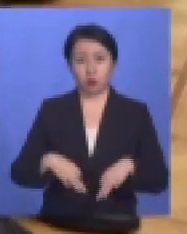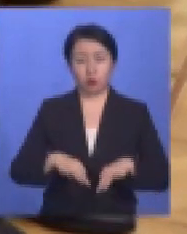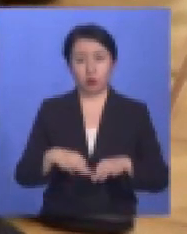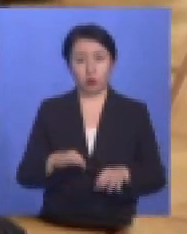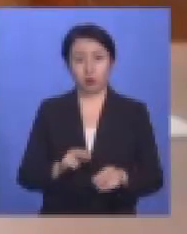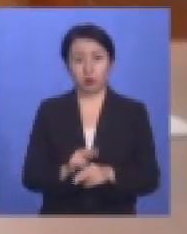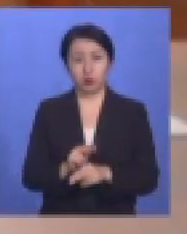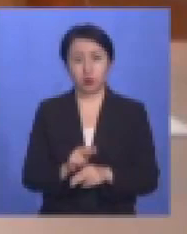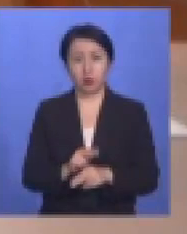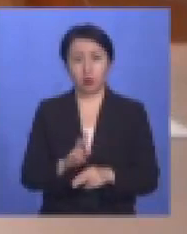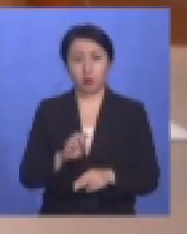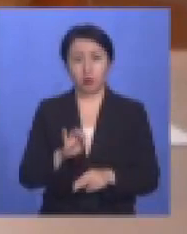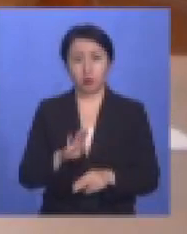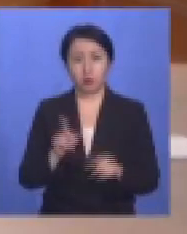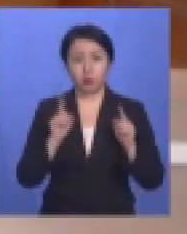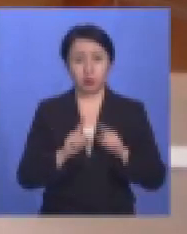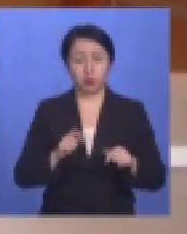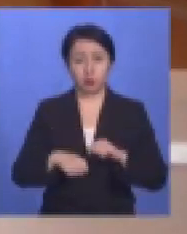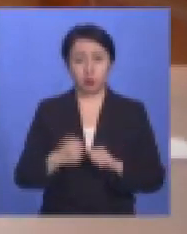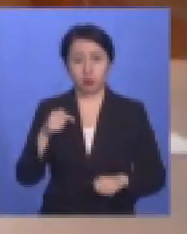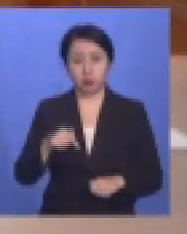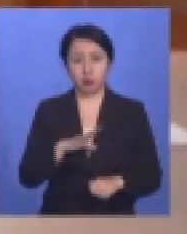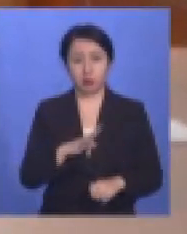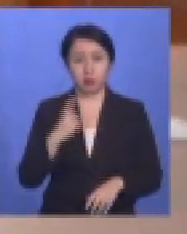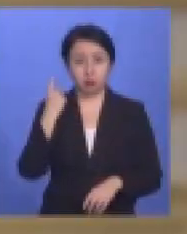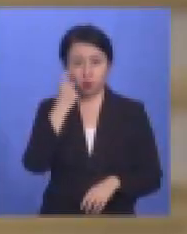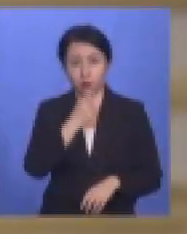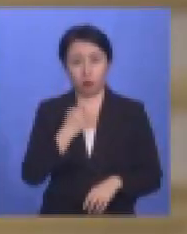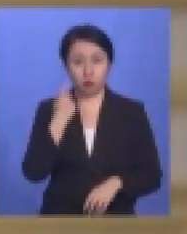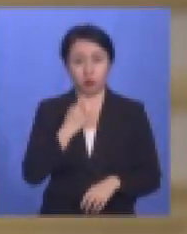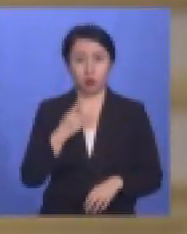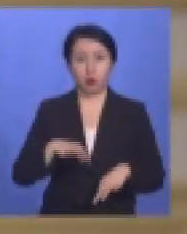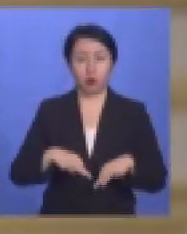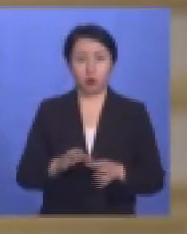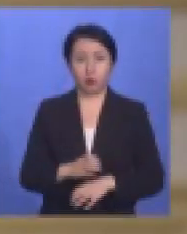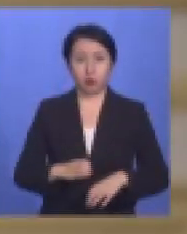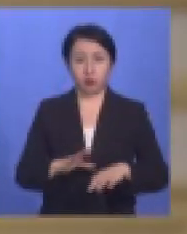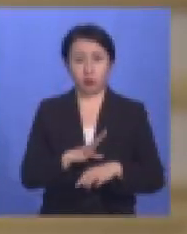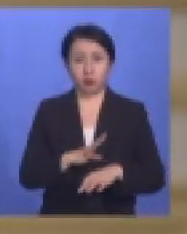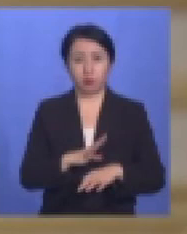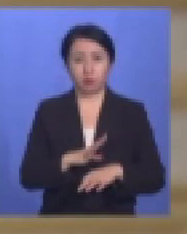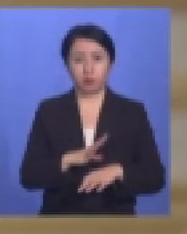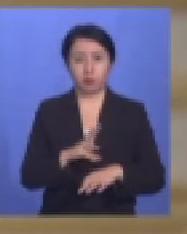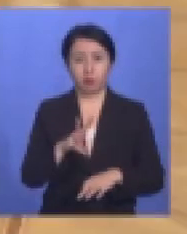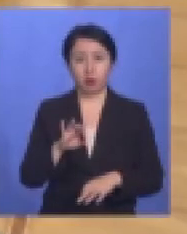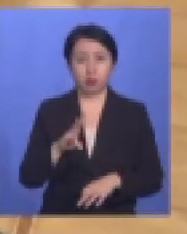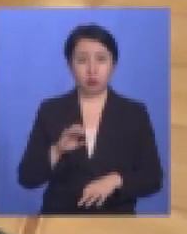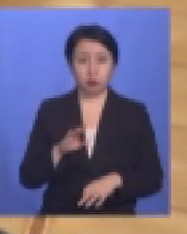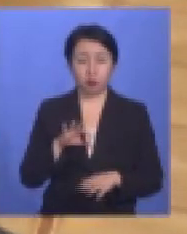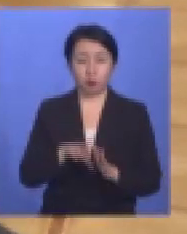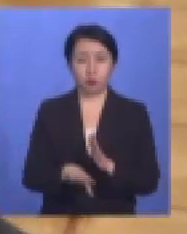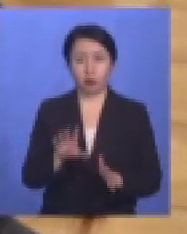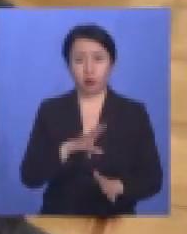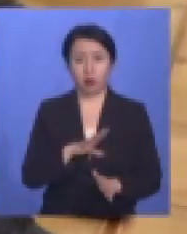көлік оқиғалары жол қозғалысы ережелерін бұзу, соның ішінде мас күйінде көлік құралын басқару, бақылаусыз мал жаю